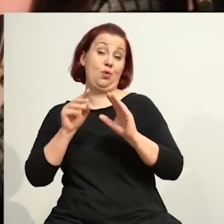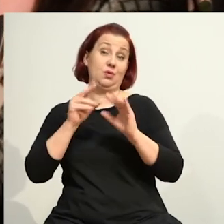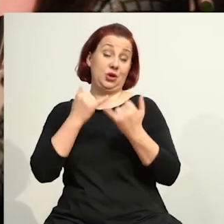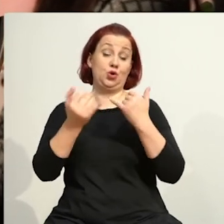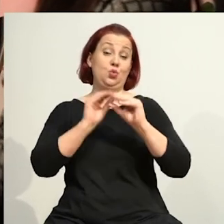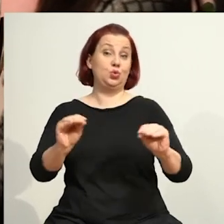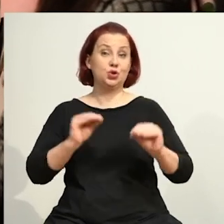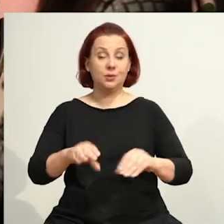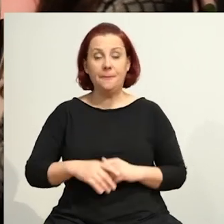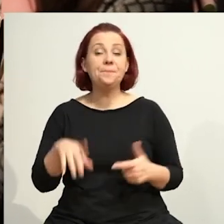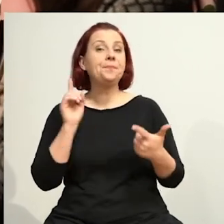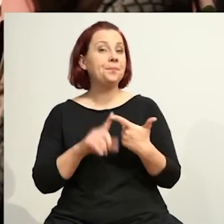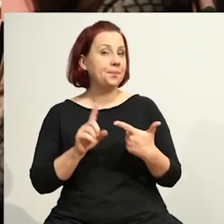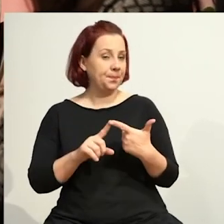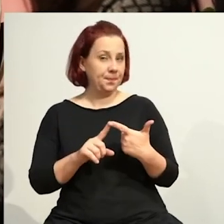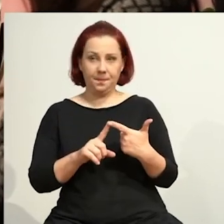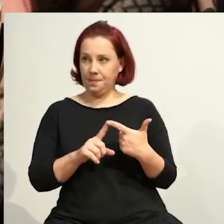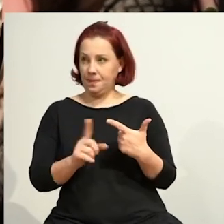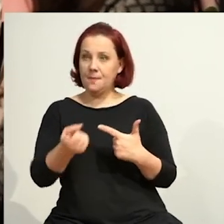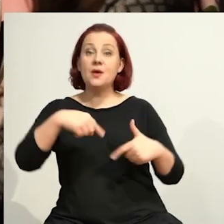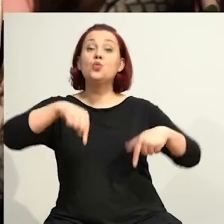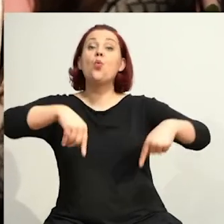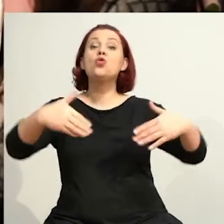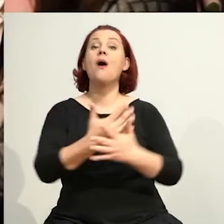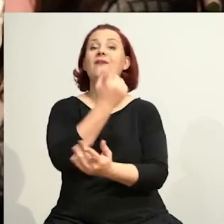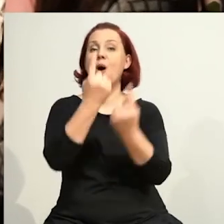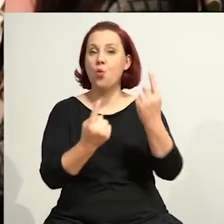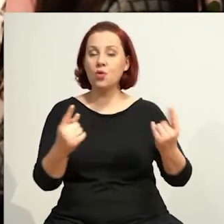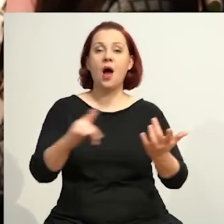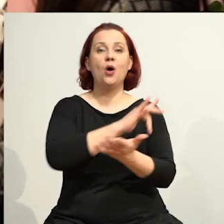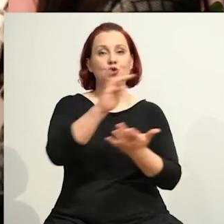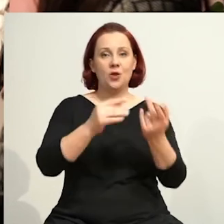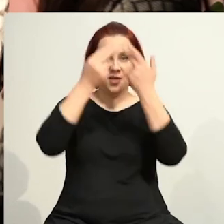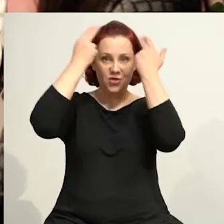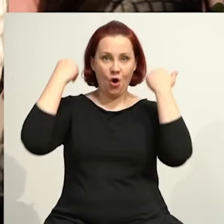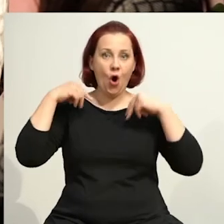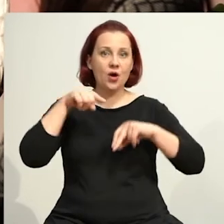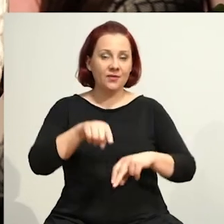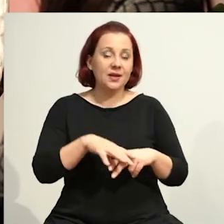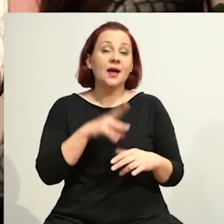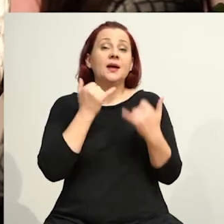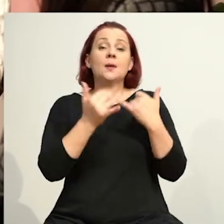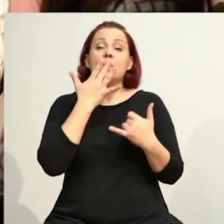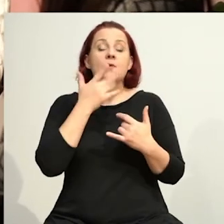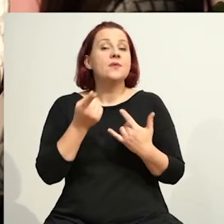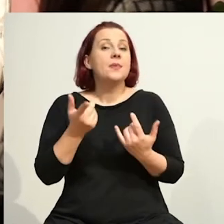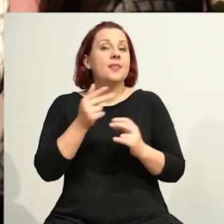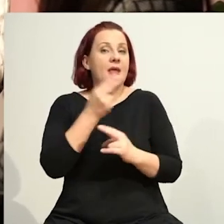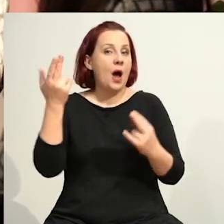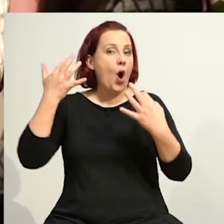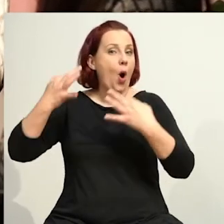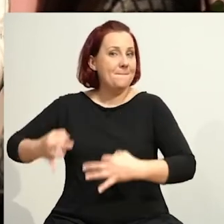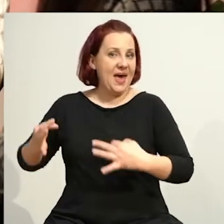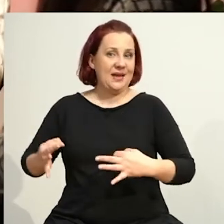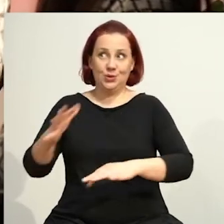to jest jedna rzecz. I druga, jesteśmy w Nowej Hucie, jesteśmy w ośrodku Norwida, przypomnę. I jeśli mówimy o obecności Norwida